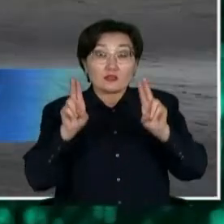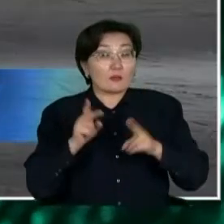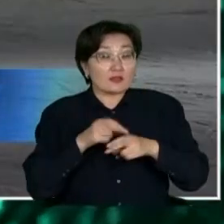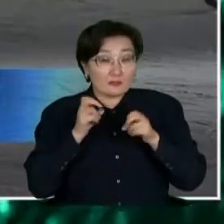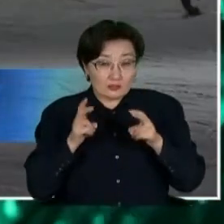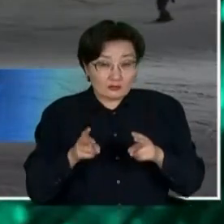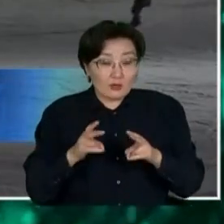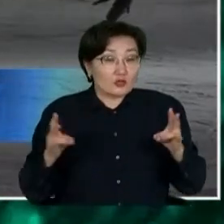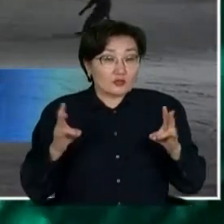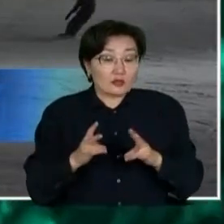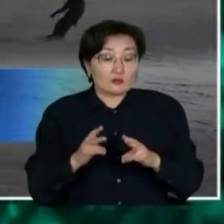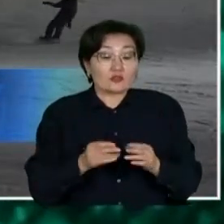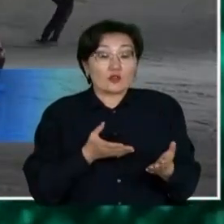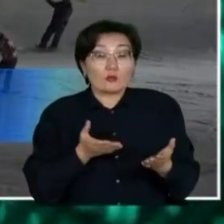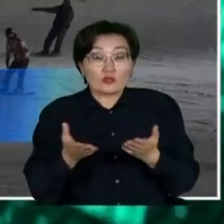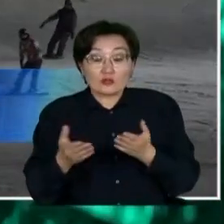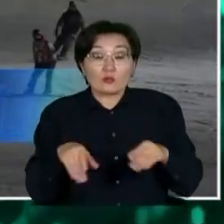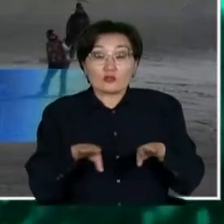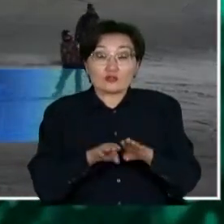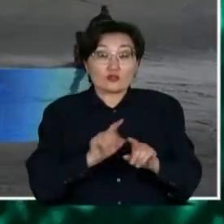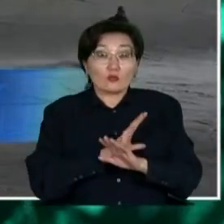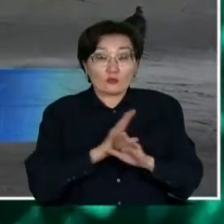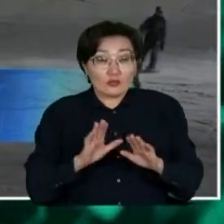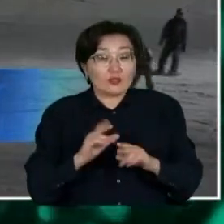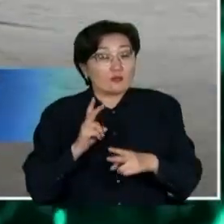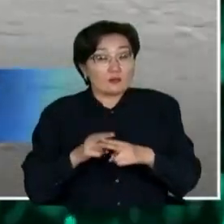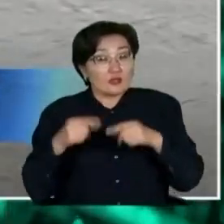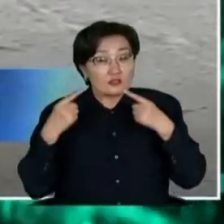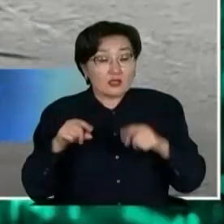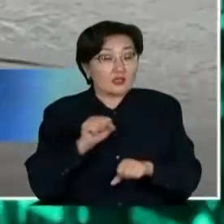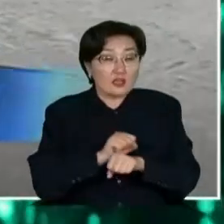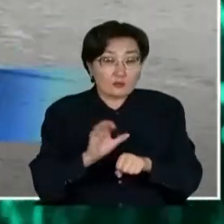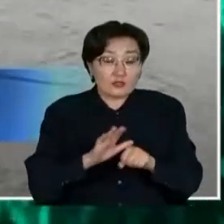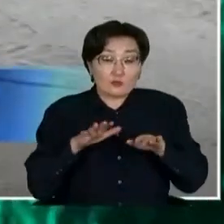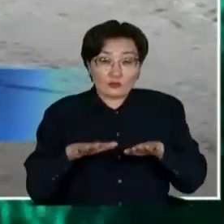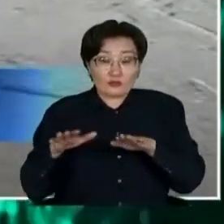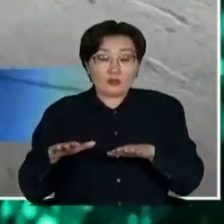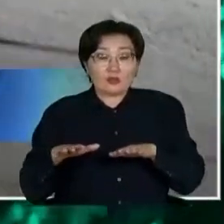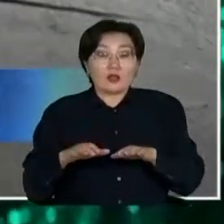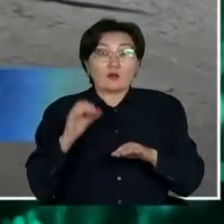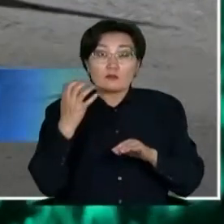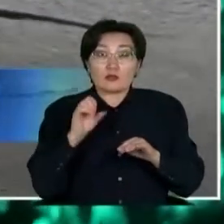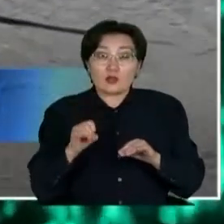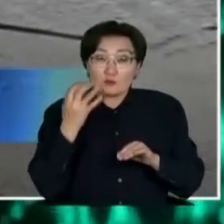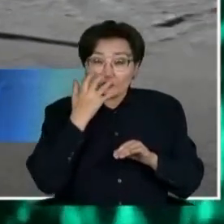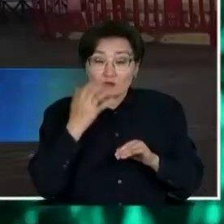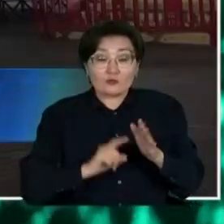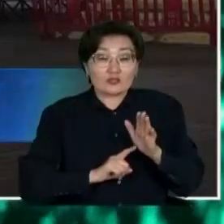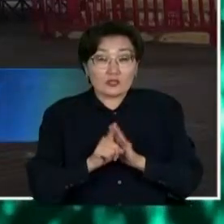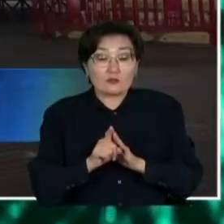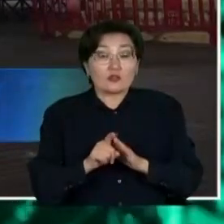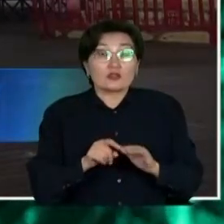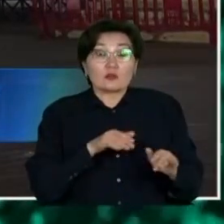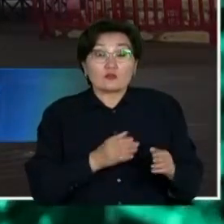безопасности. Необходимо двигаться так, чтобы не создавать помех, не останавливаться в местах с плохой видимостью. Перед началом